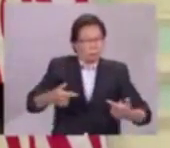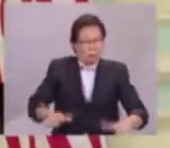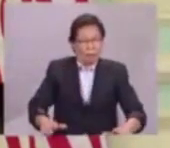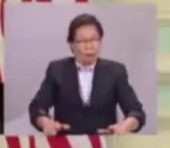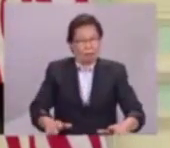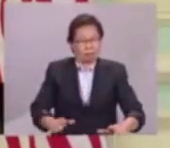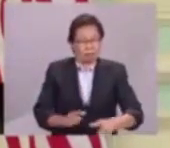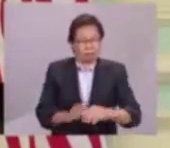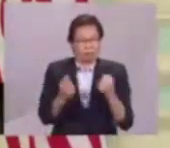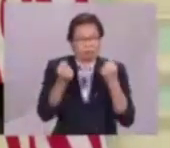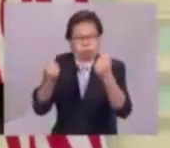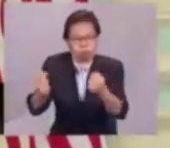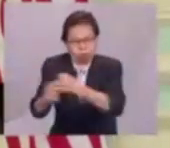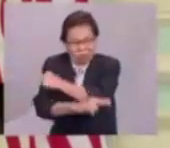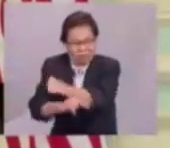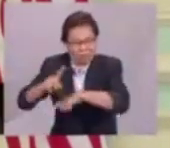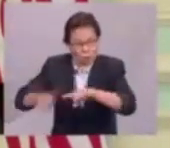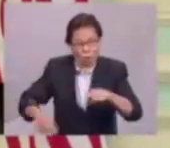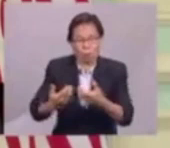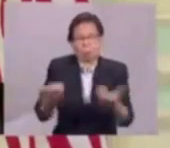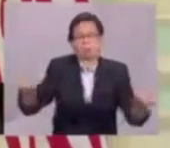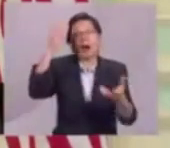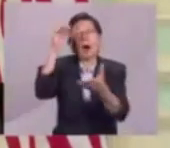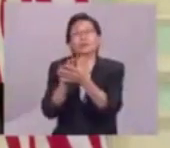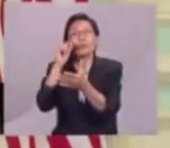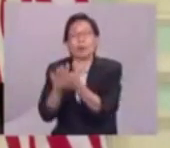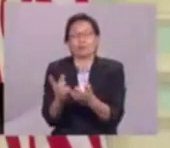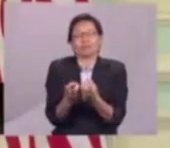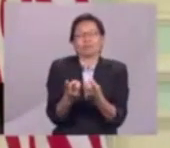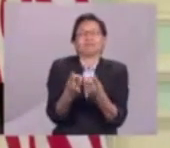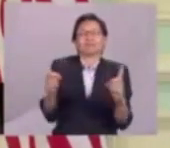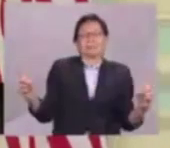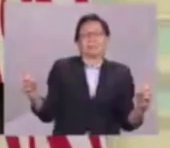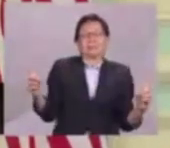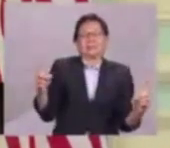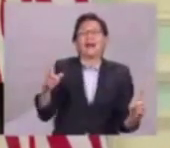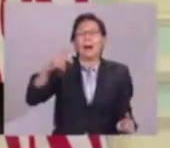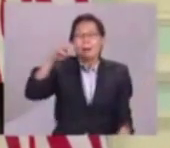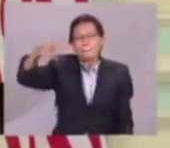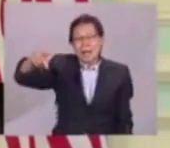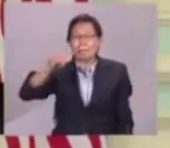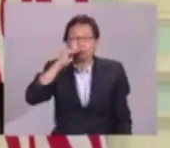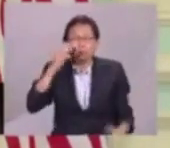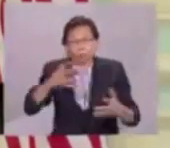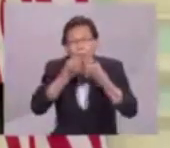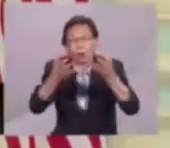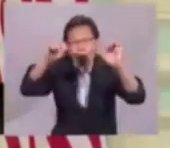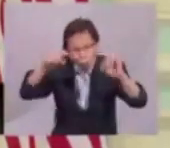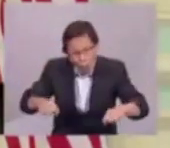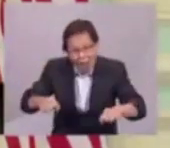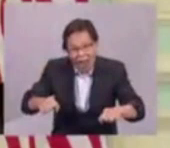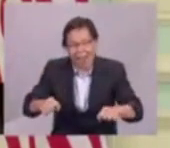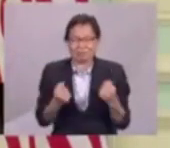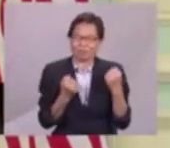terpisah dengan keluarga mereka. Yang Amat Berhormat Perdana Menteri telah pun mengumumkan boleh mereka merentas negeri.